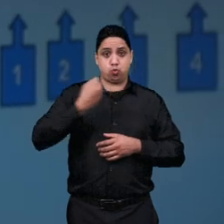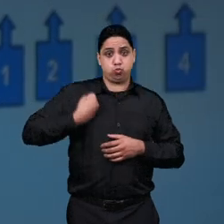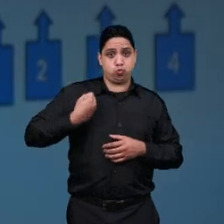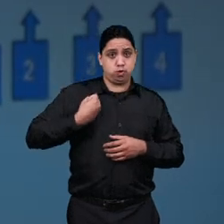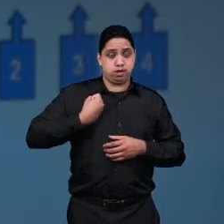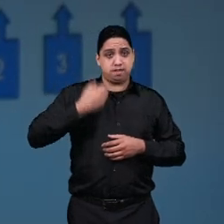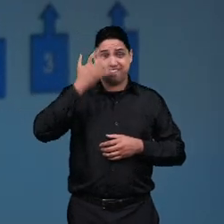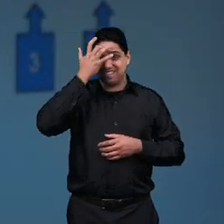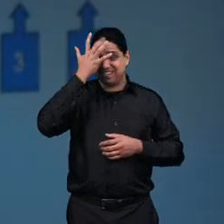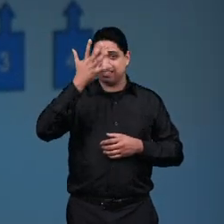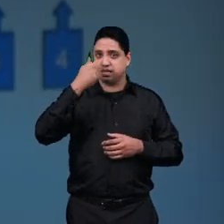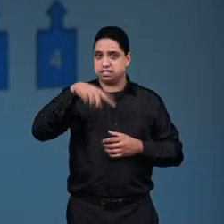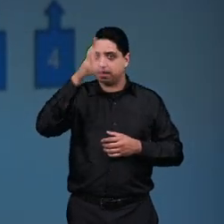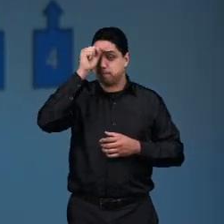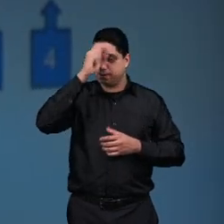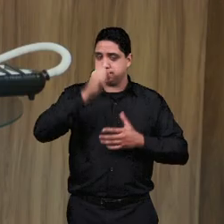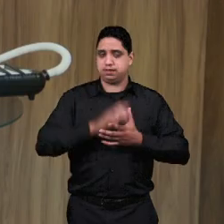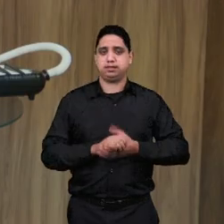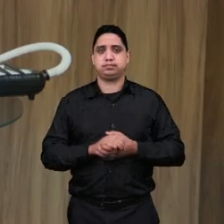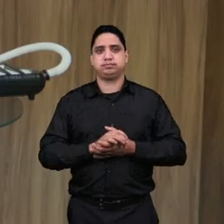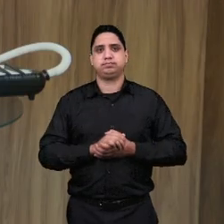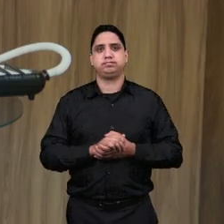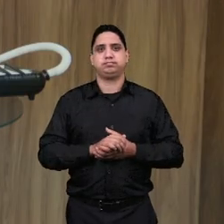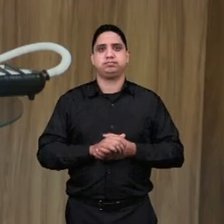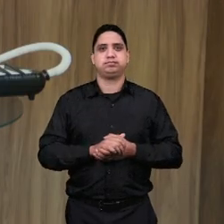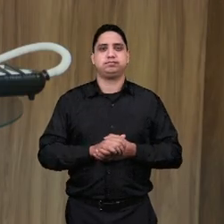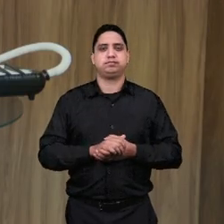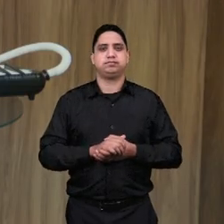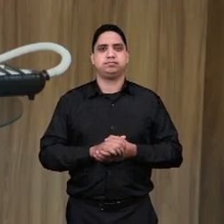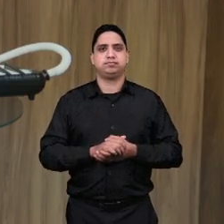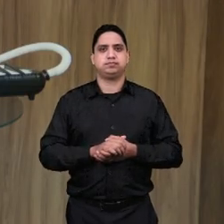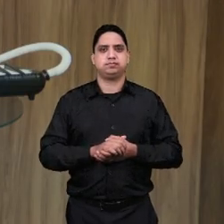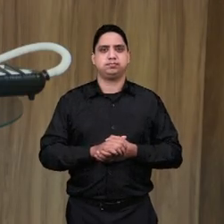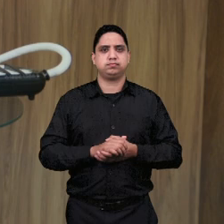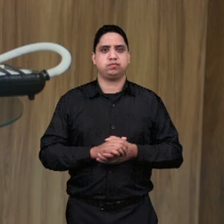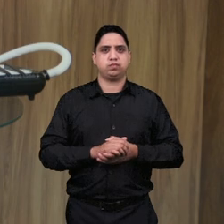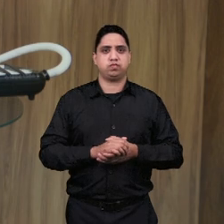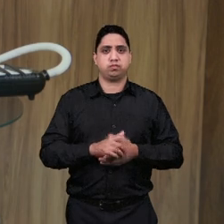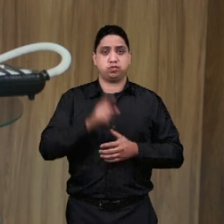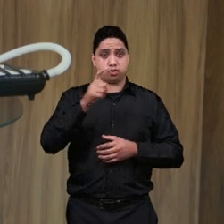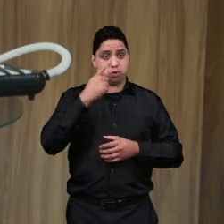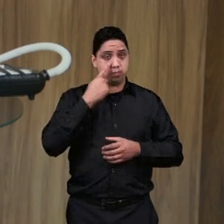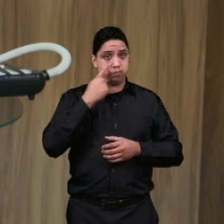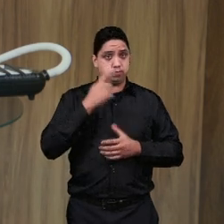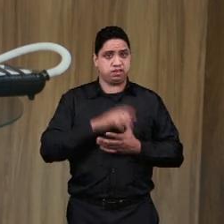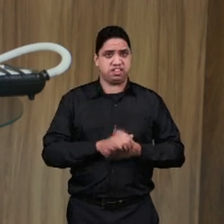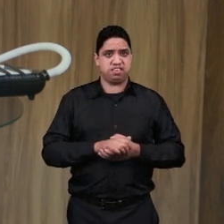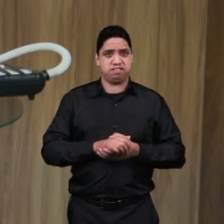le bon endroit. Vous voyez aussi cette flèche rouge?